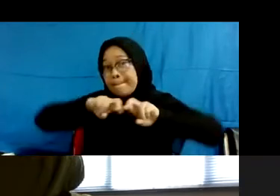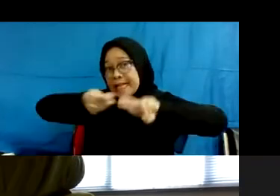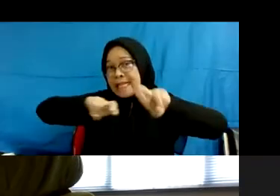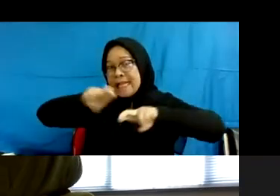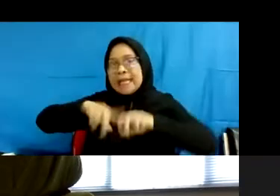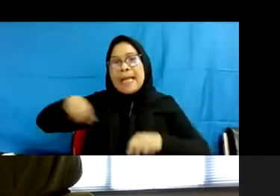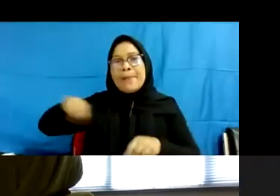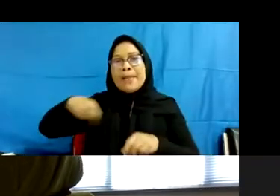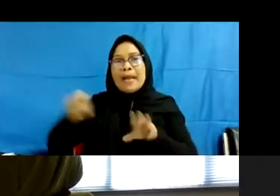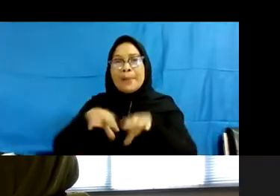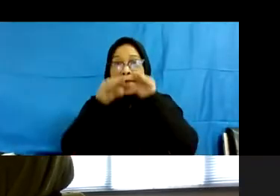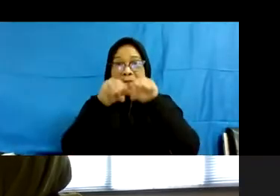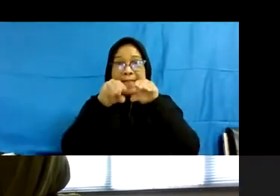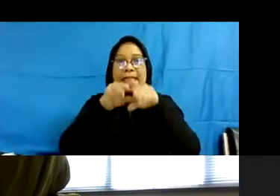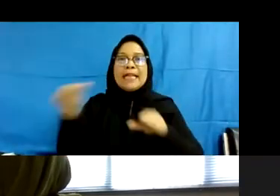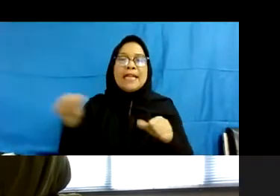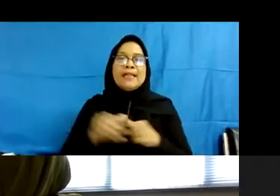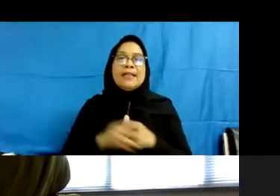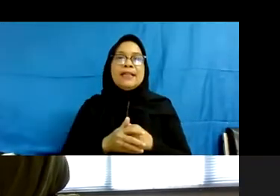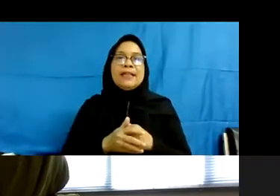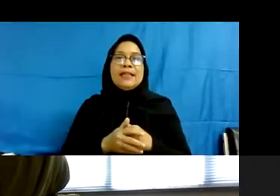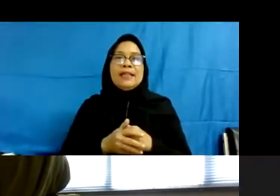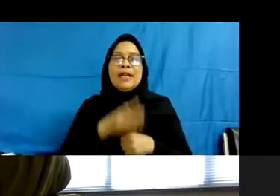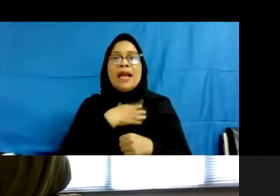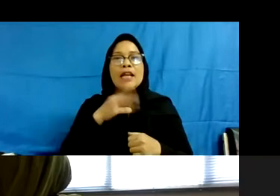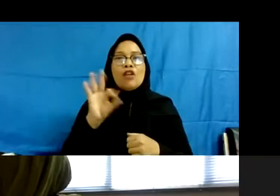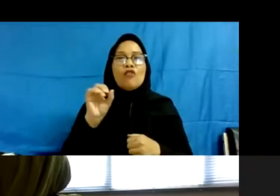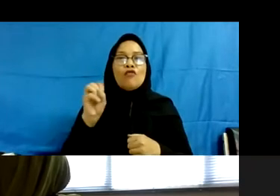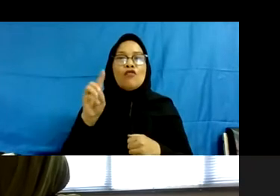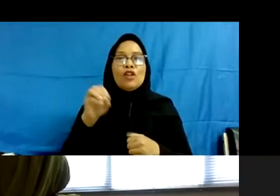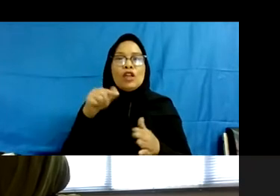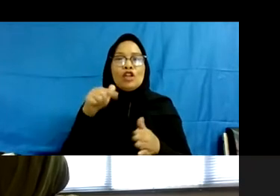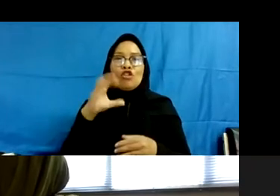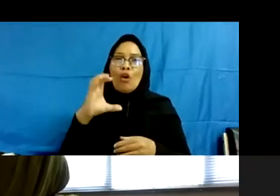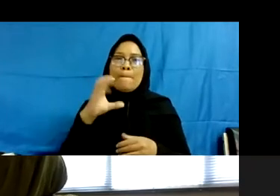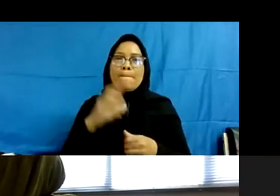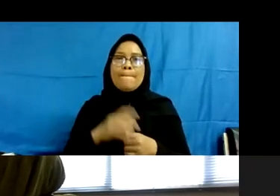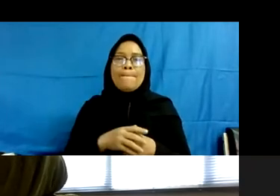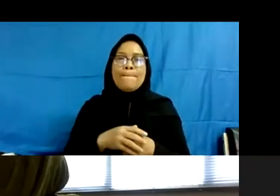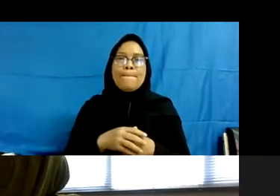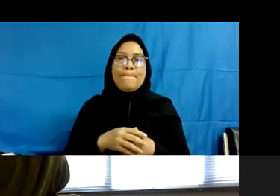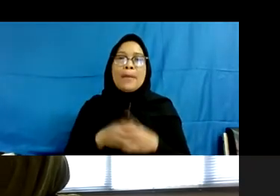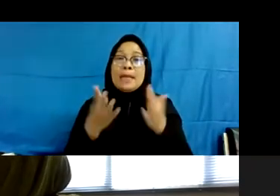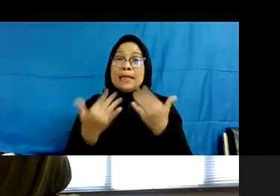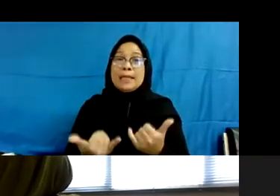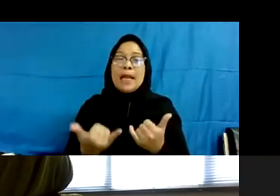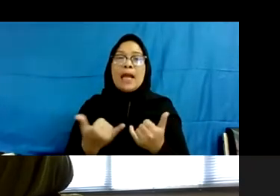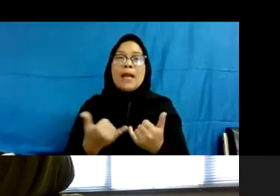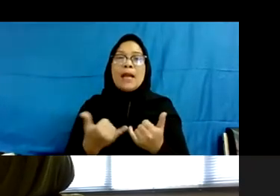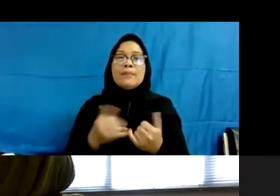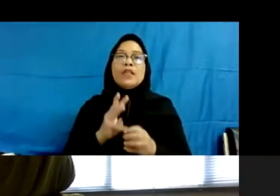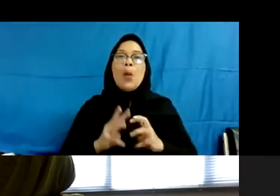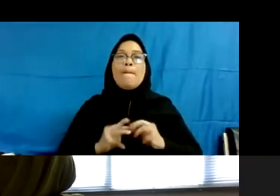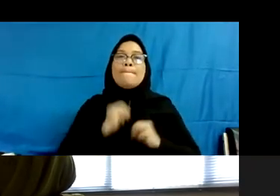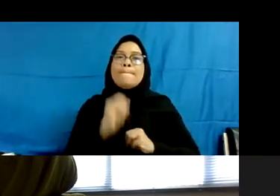dan Kebudayaan Republik Indonesia yang juga founder dari kartunet.com yang juga saat ini menjadi motivator penyandang